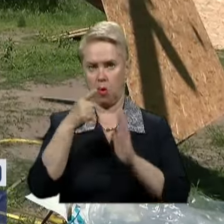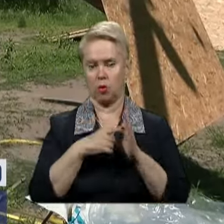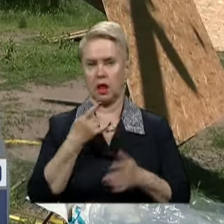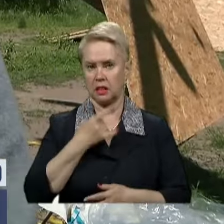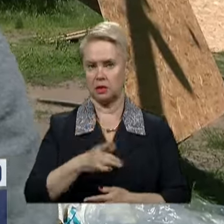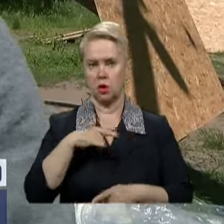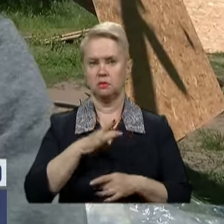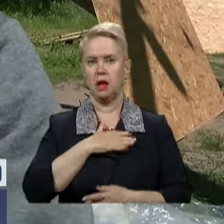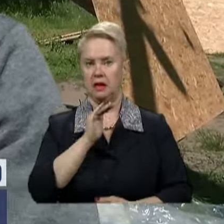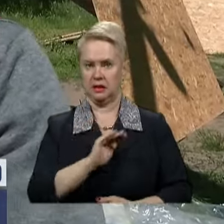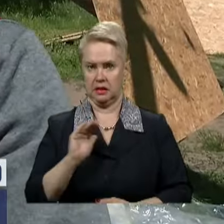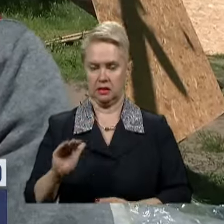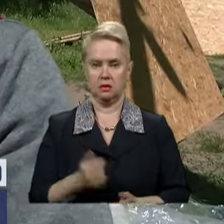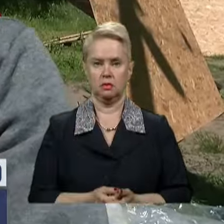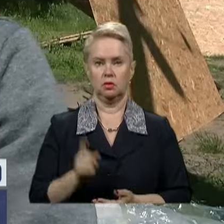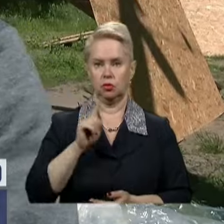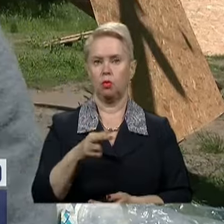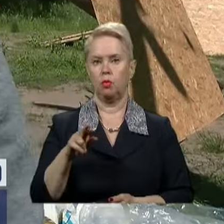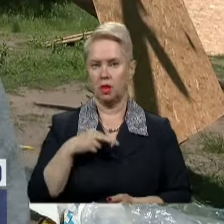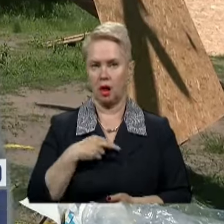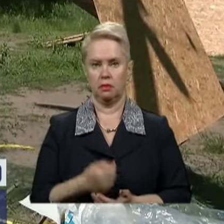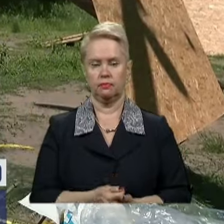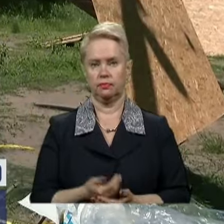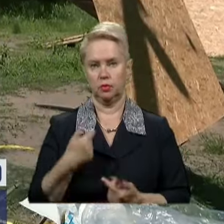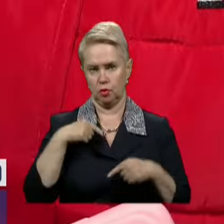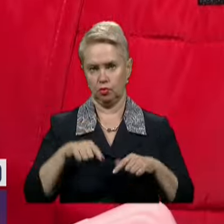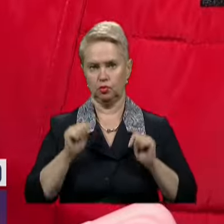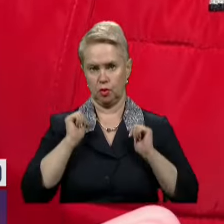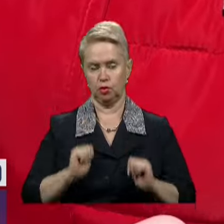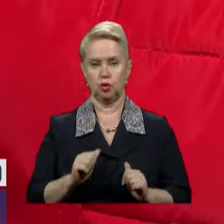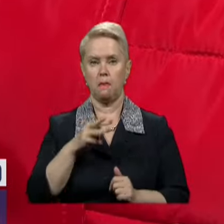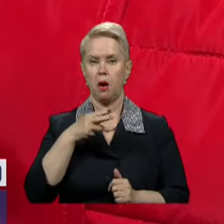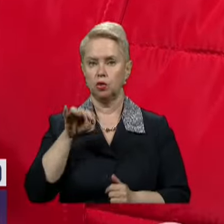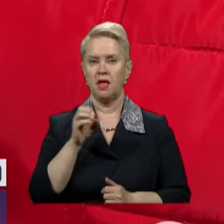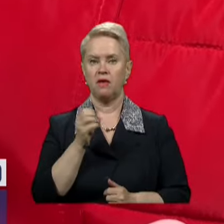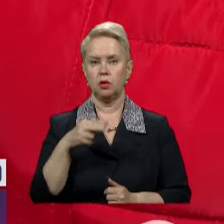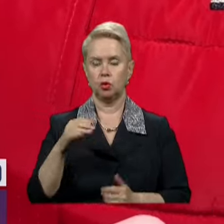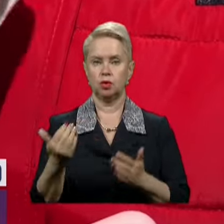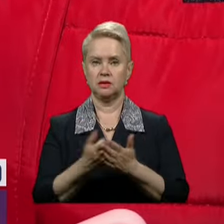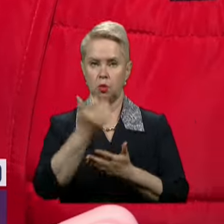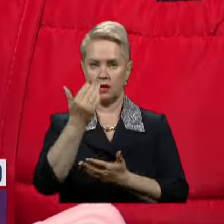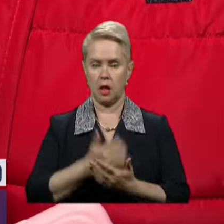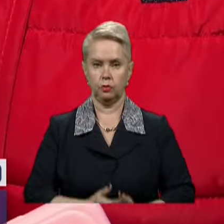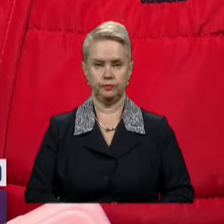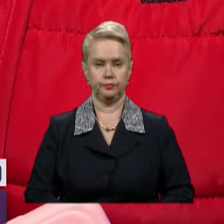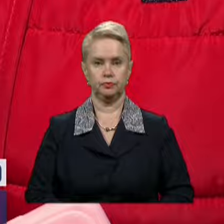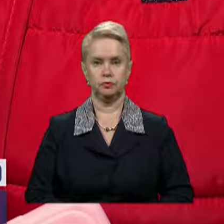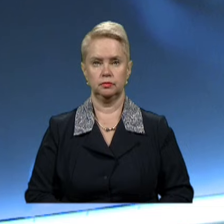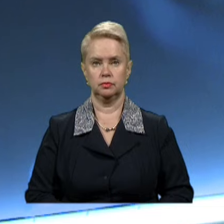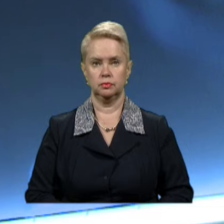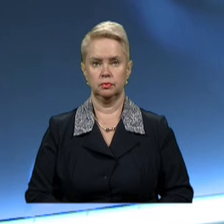народилася, народились мої діти. Тому мені тут спокійніше. Марко Ручка, Євген Дрос, новини 11 каналу.